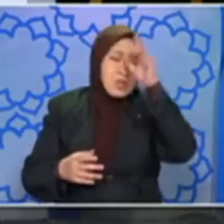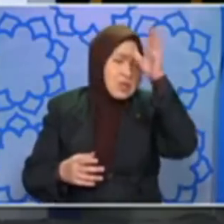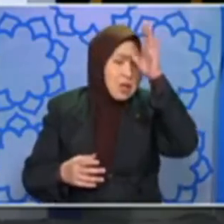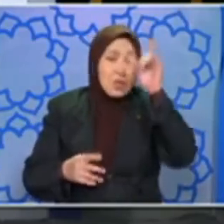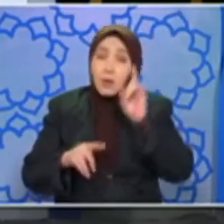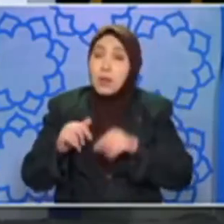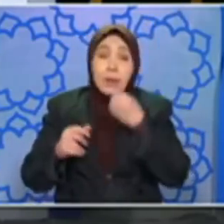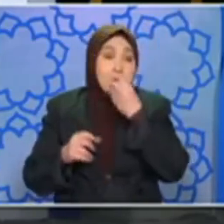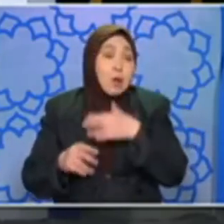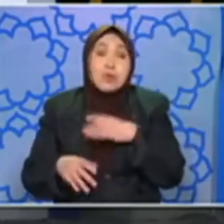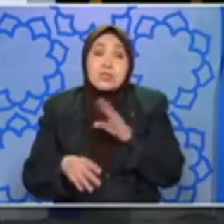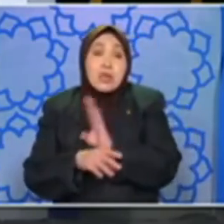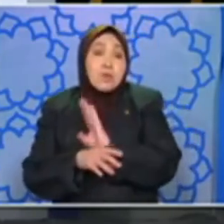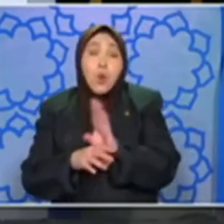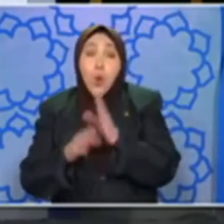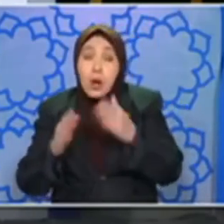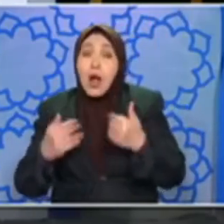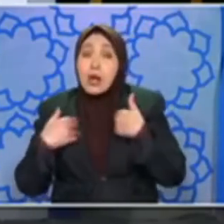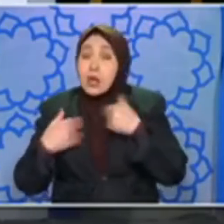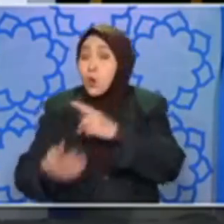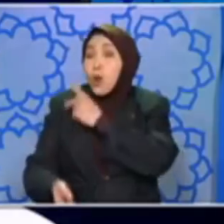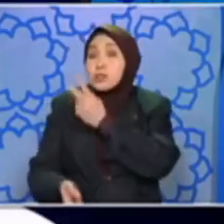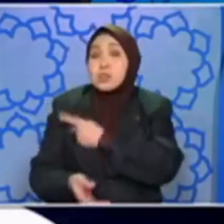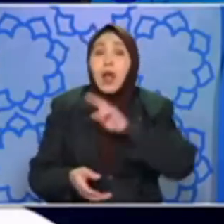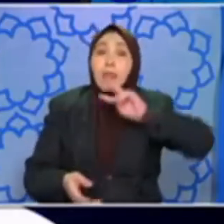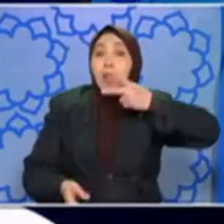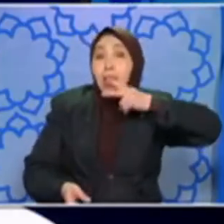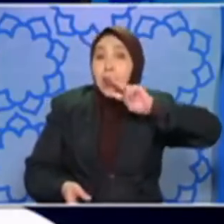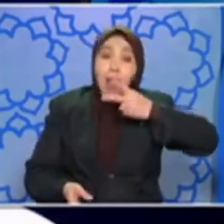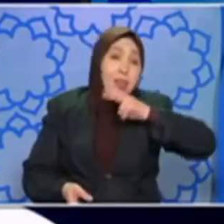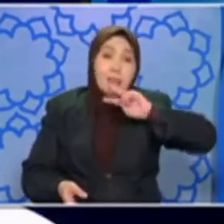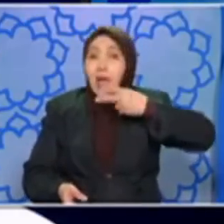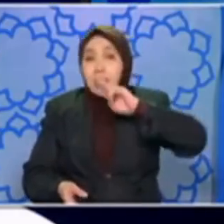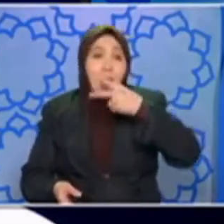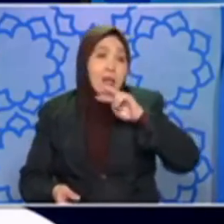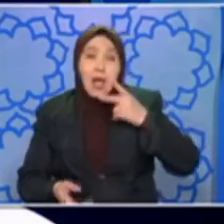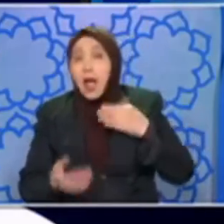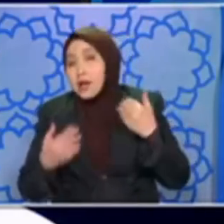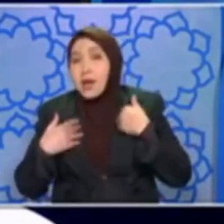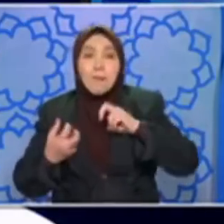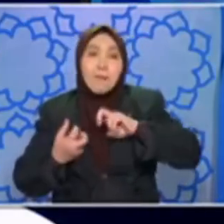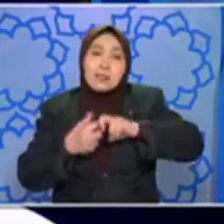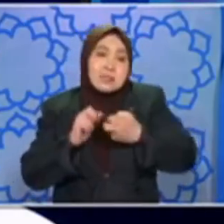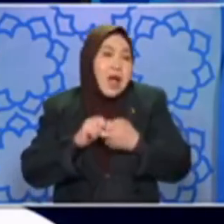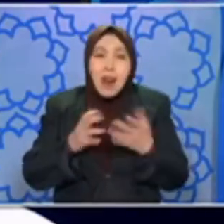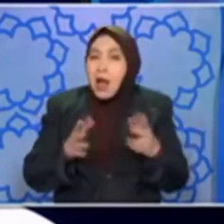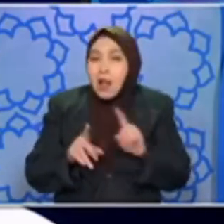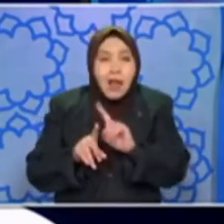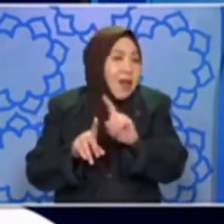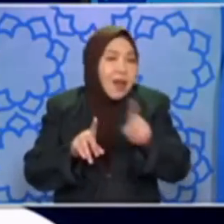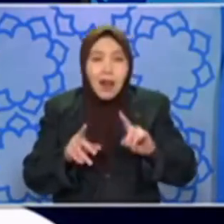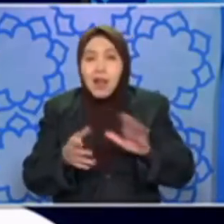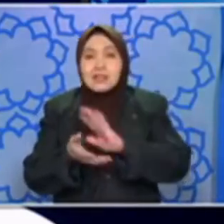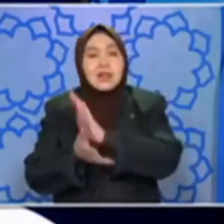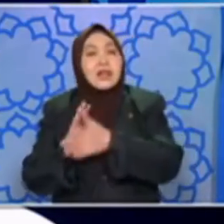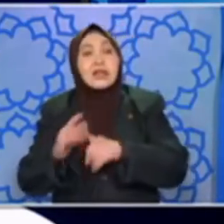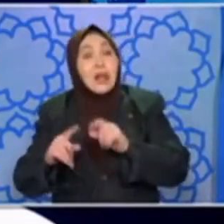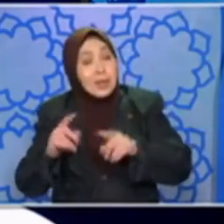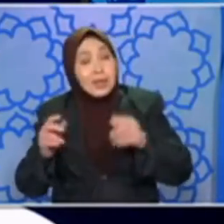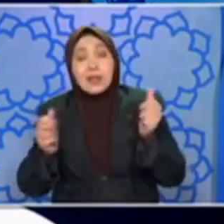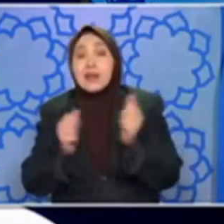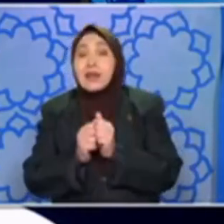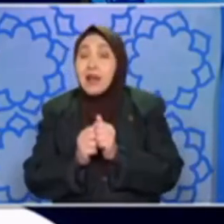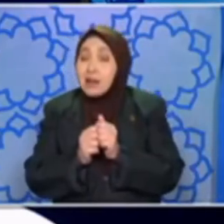ini, pasal orang ada kuasa ni Ustaz ya, dia boleh dia tukar-tukar kata kerana ada masalah ke apa sebagainya. Tetapi ingat, Allah